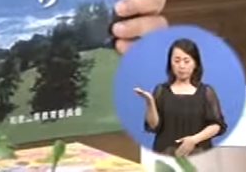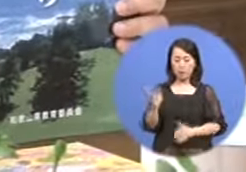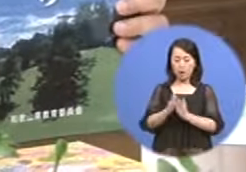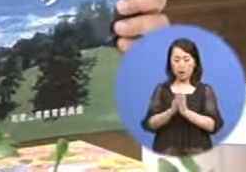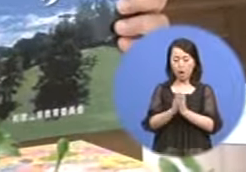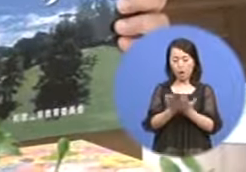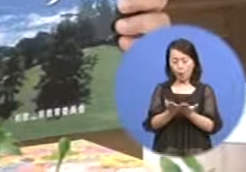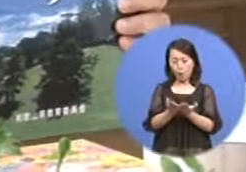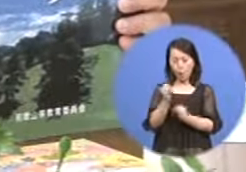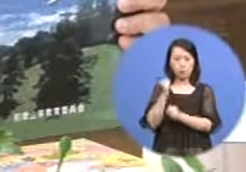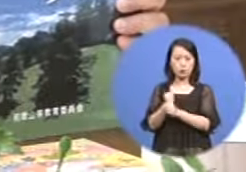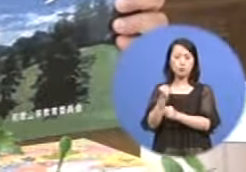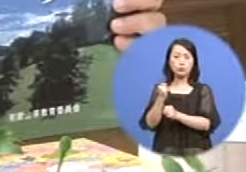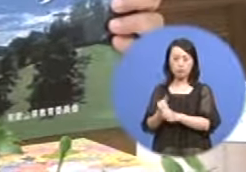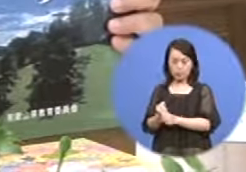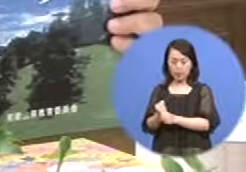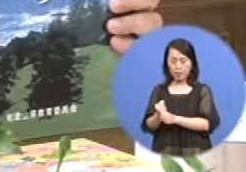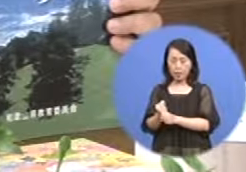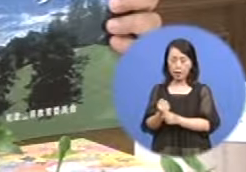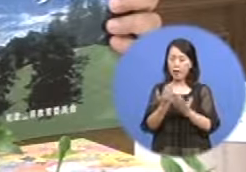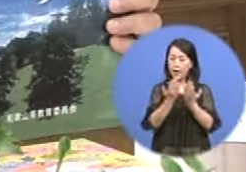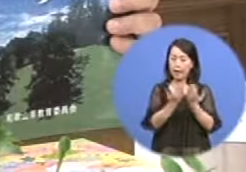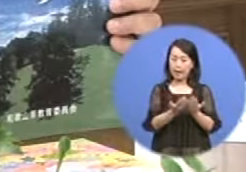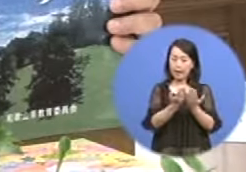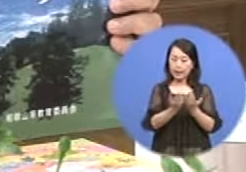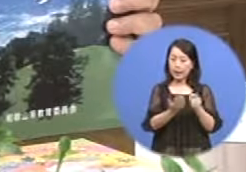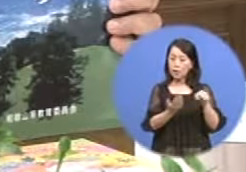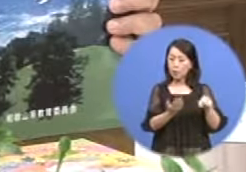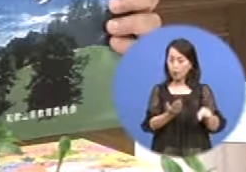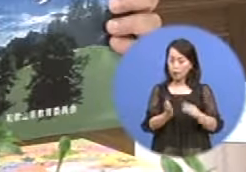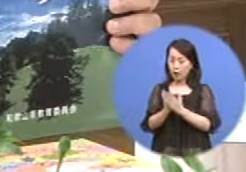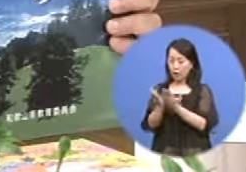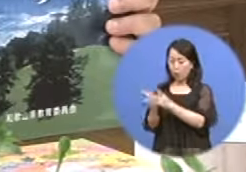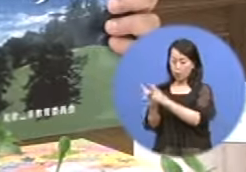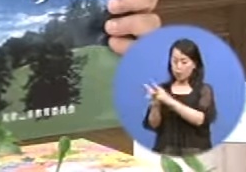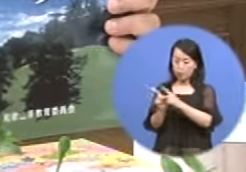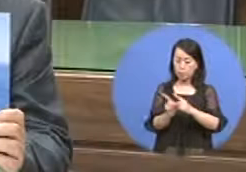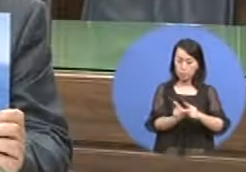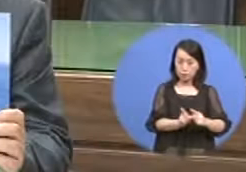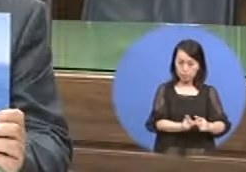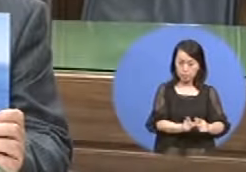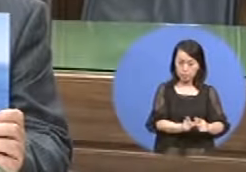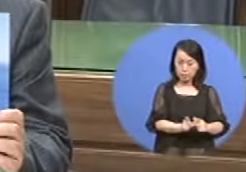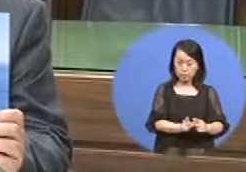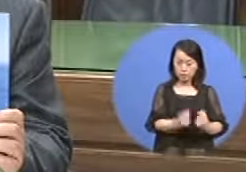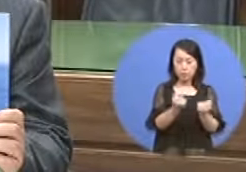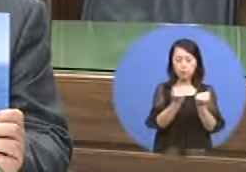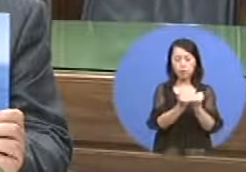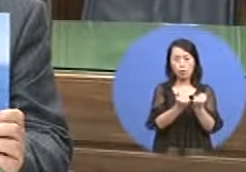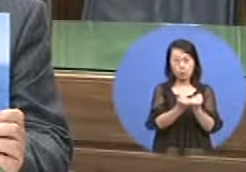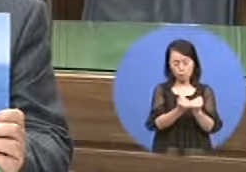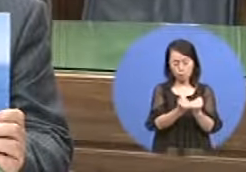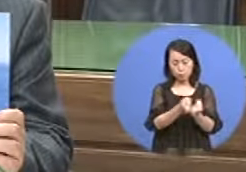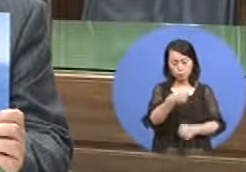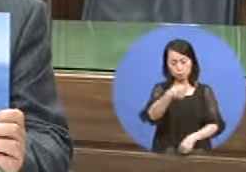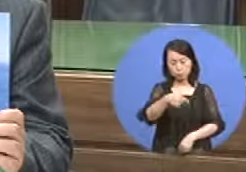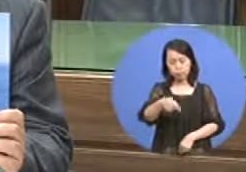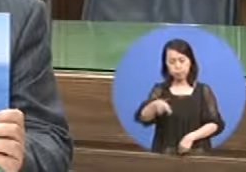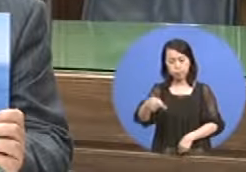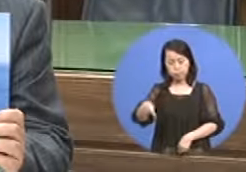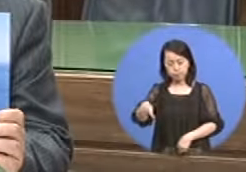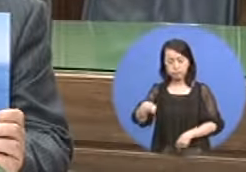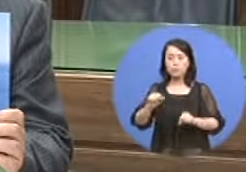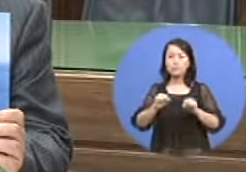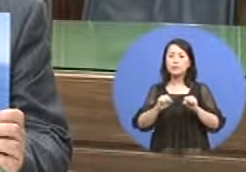って、はい、それで学校でですねこの教科書に基づいて道徳の時間をきちんと取ってもらってや